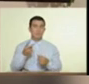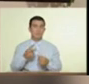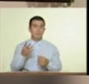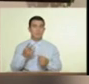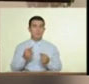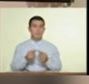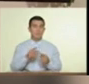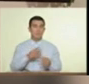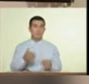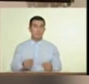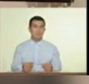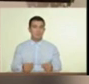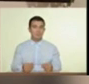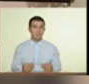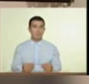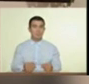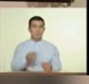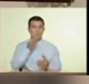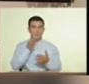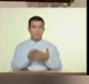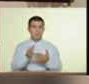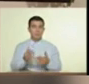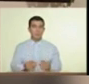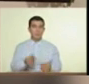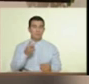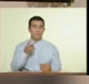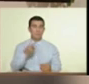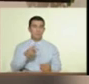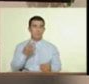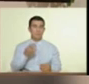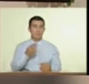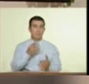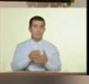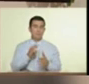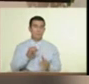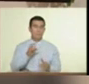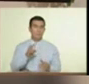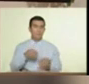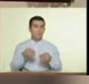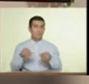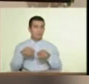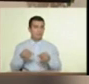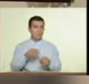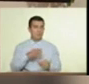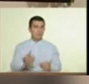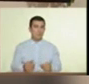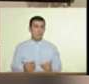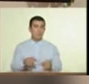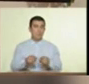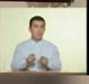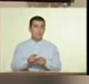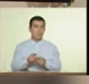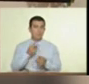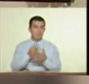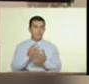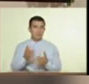ga teng bo'ldi. Demak, javob 224 tup ekan. Mana bu masalani ham